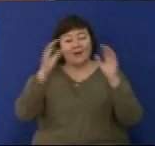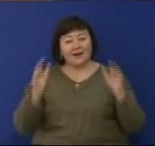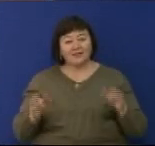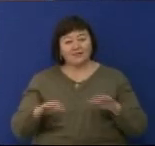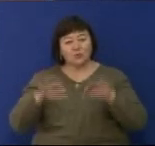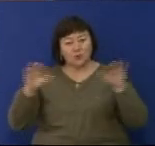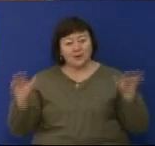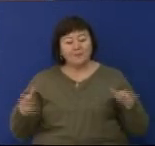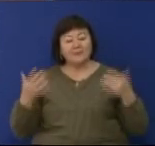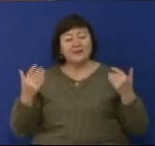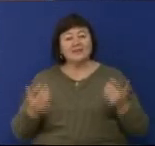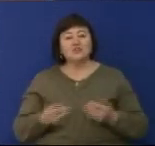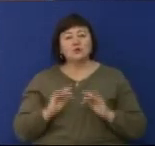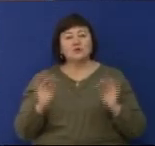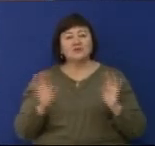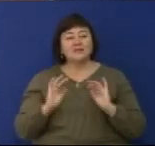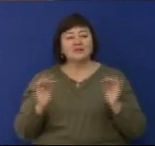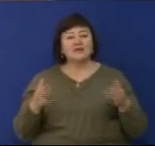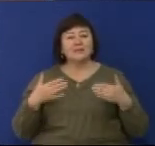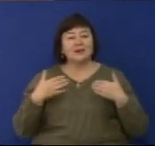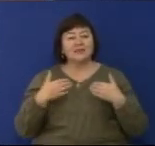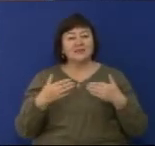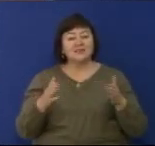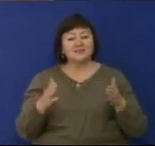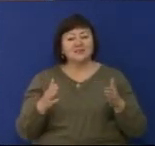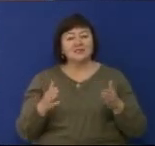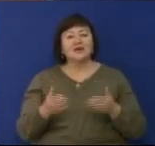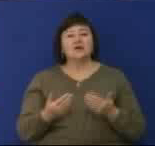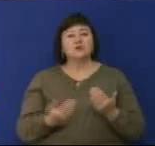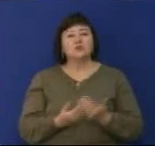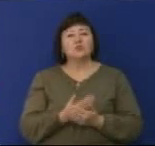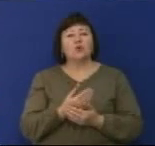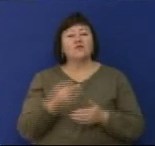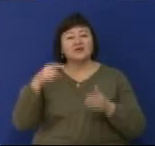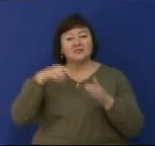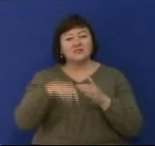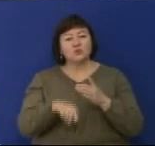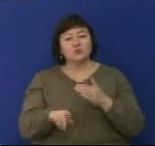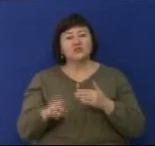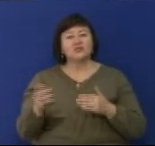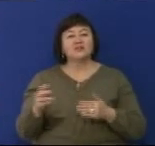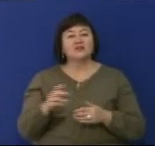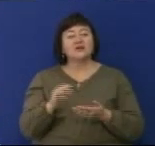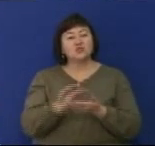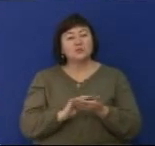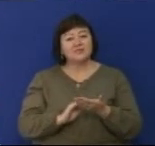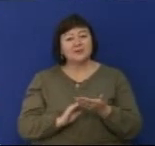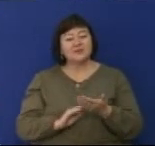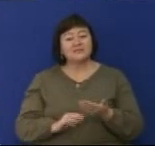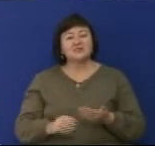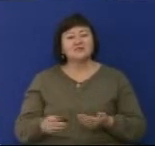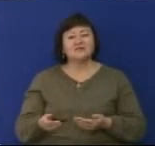отметил необходимость включения открытых в последние годы отечественными археологами новых источников в летопись истории древнего и средневекового